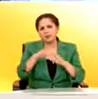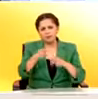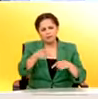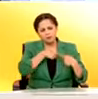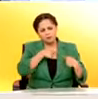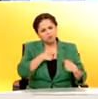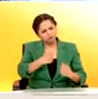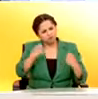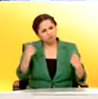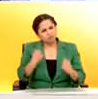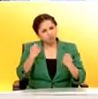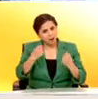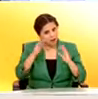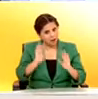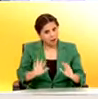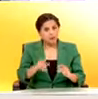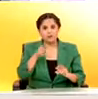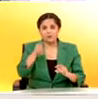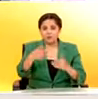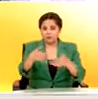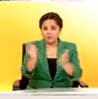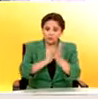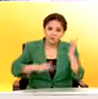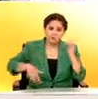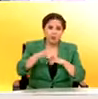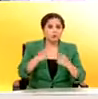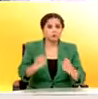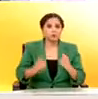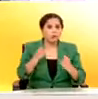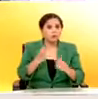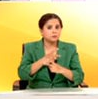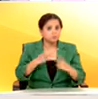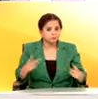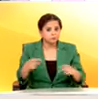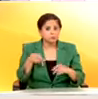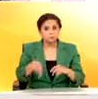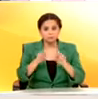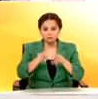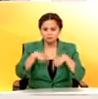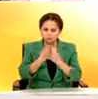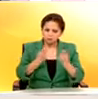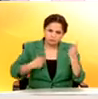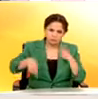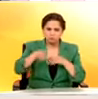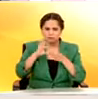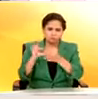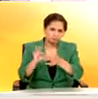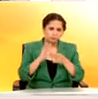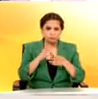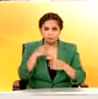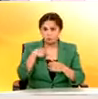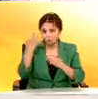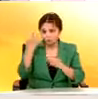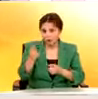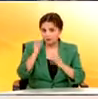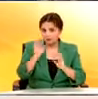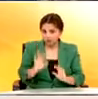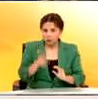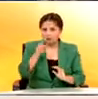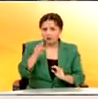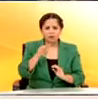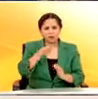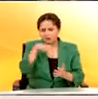लगन हो, सामूहिक शक्ति पर, टीम की तरह काम करने पर विश्वास हो,